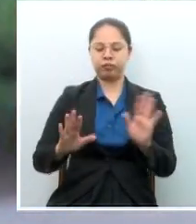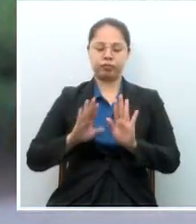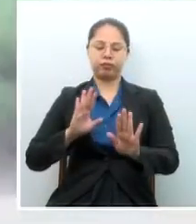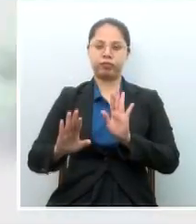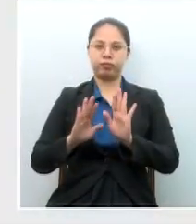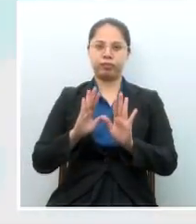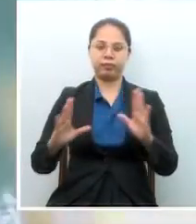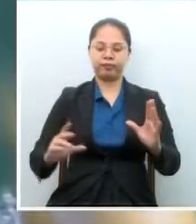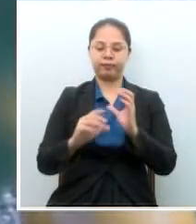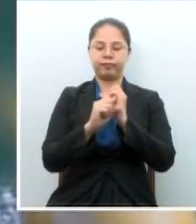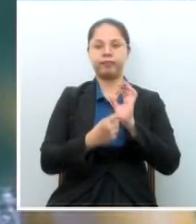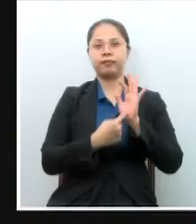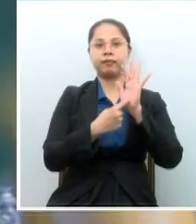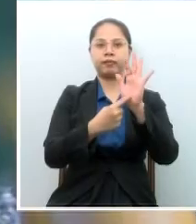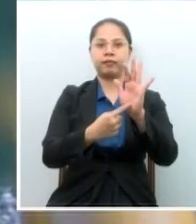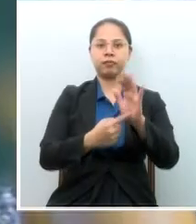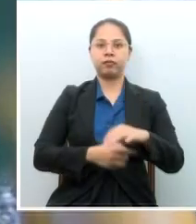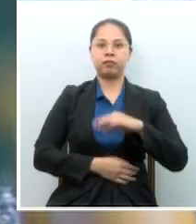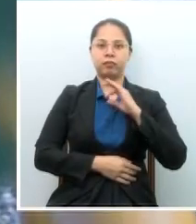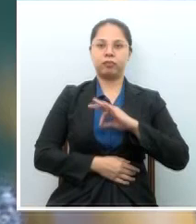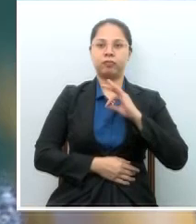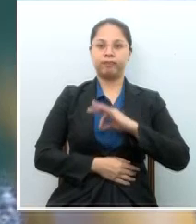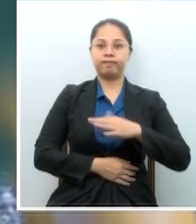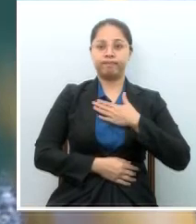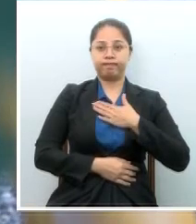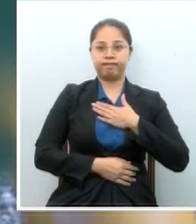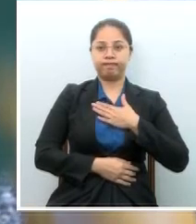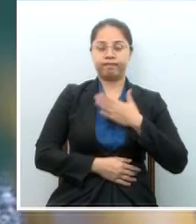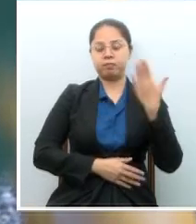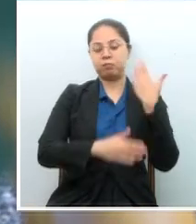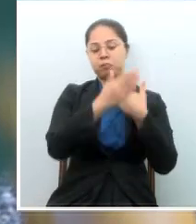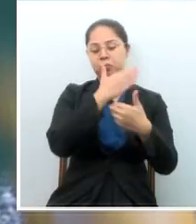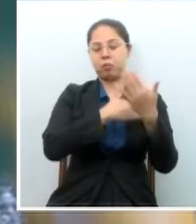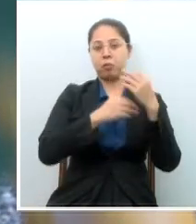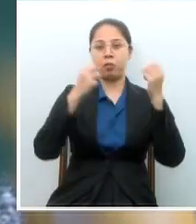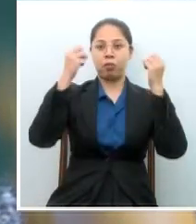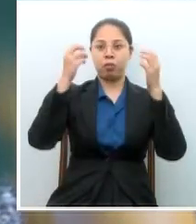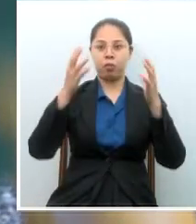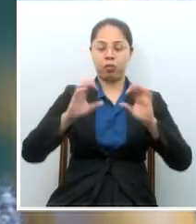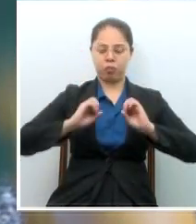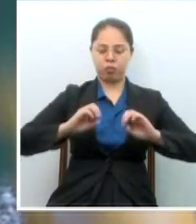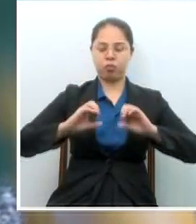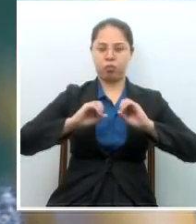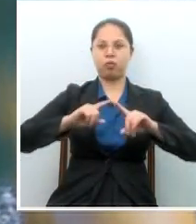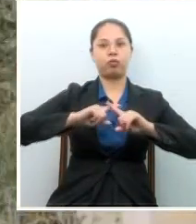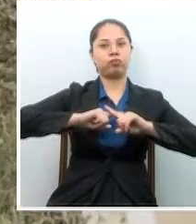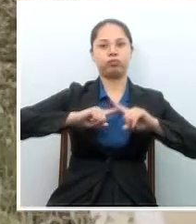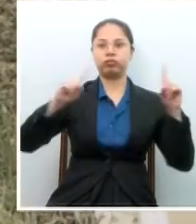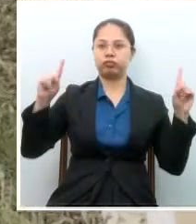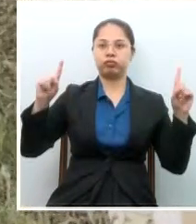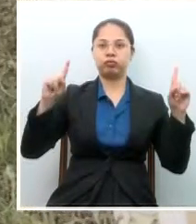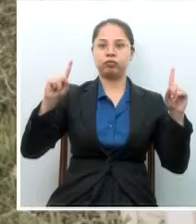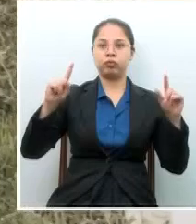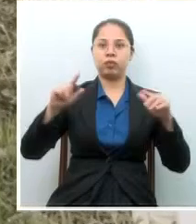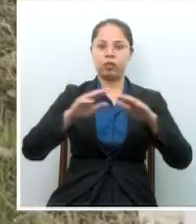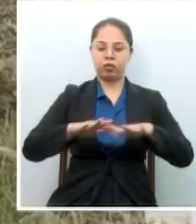าชั้นเรียนครับ ความรู้สึกของหนูนะคะในการเรียนการสอนวิชาประวัติศาสตร์คุณครูจะมีการเรียนการสอนที่แตกต่างจากครูคนอื่นค่ะมีความเ